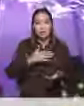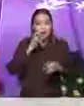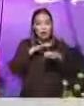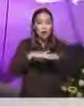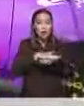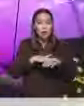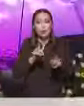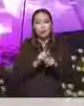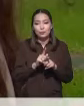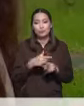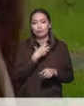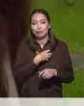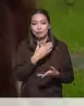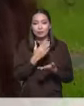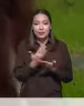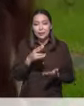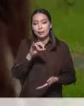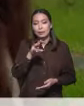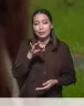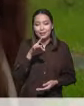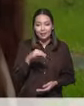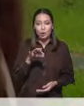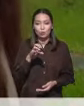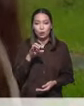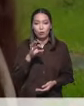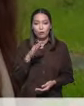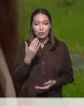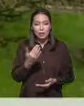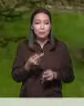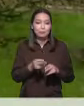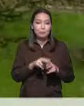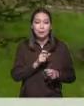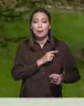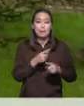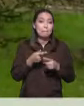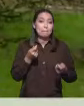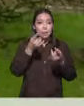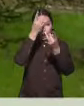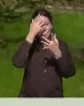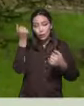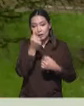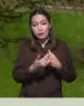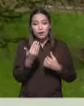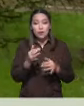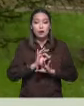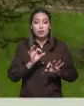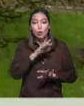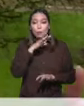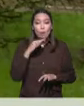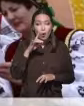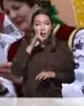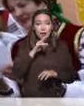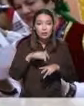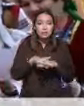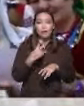под одним общим домом, говорит Дмитрий Останкович. Композитор возглавляет Белорусский культурный центр. Он рассказывает, что для многих Казахстан является